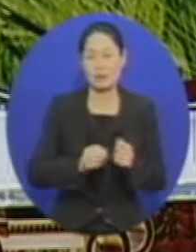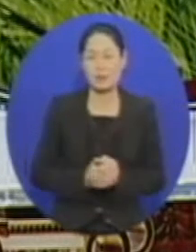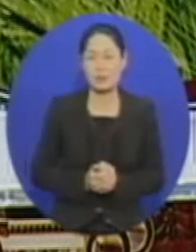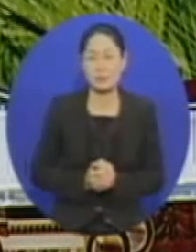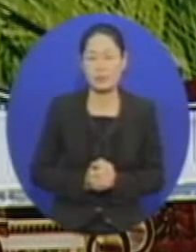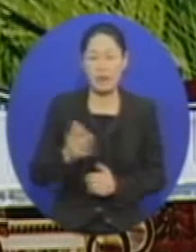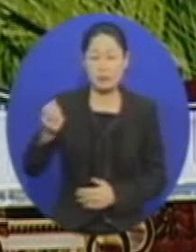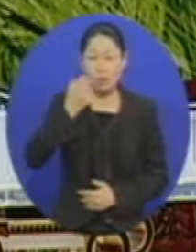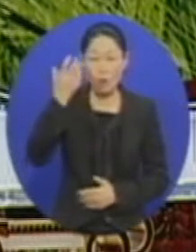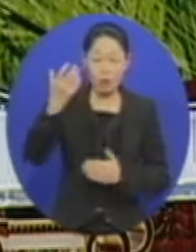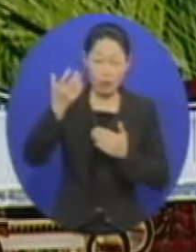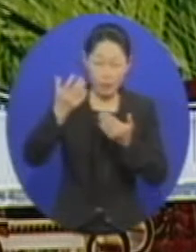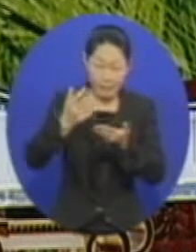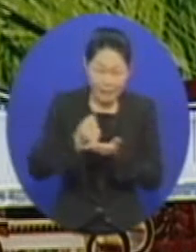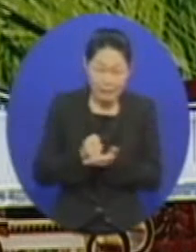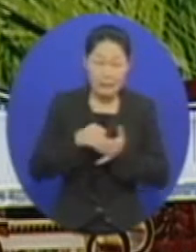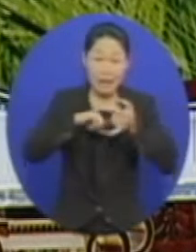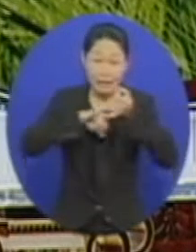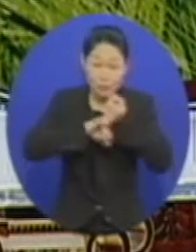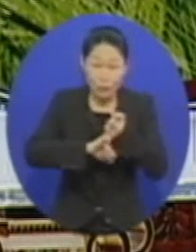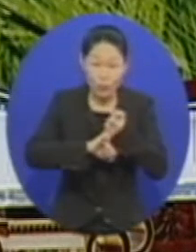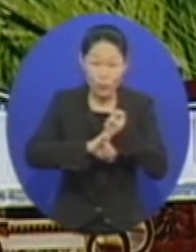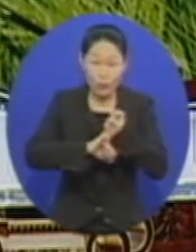성령 받으리라 는 약속은